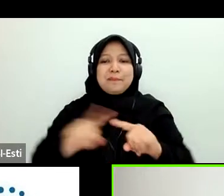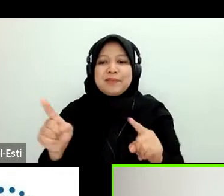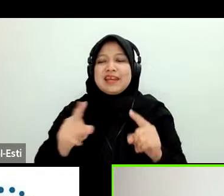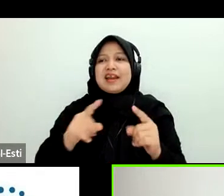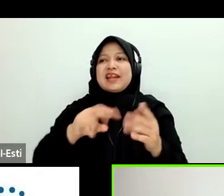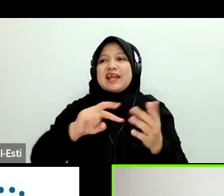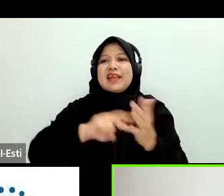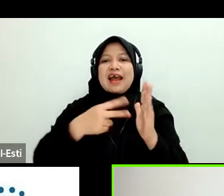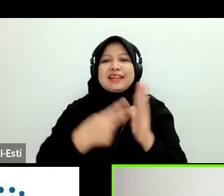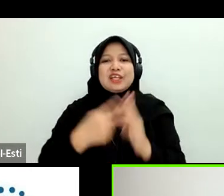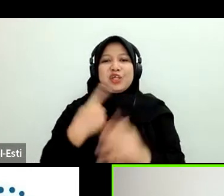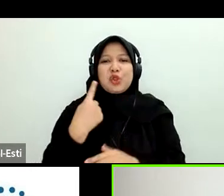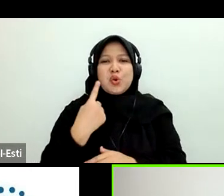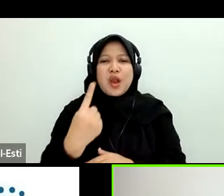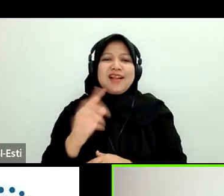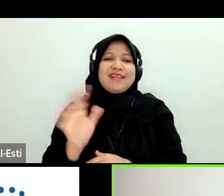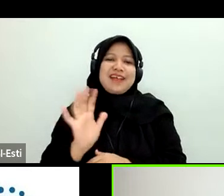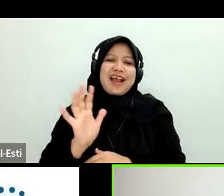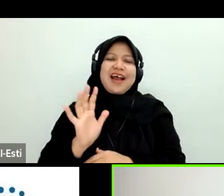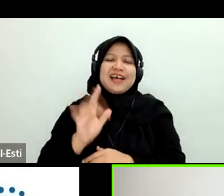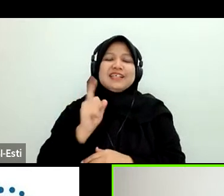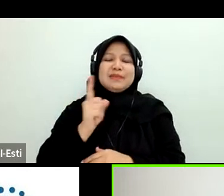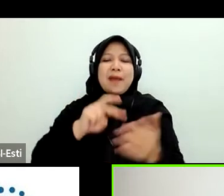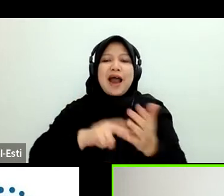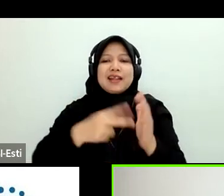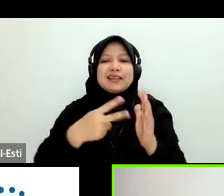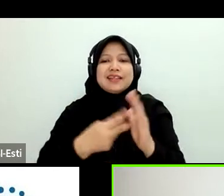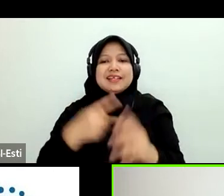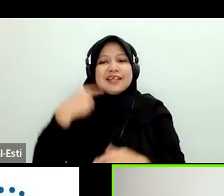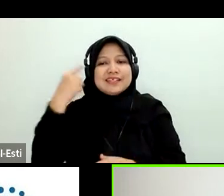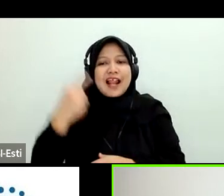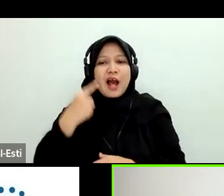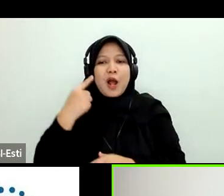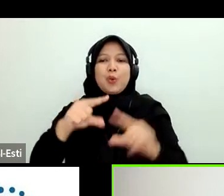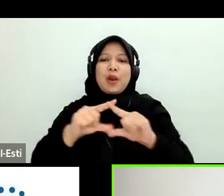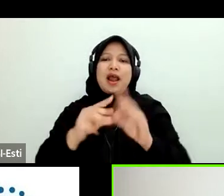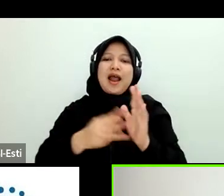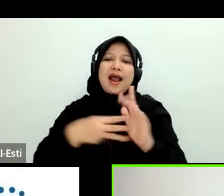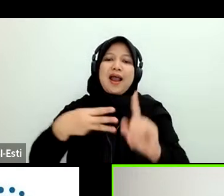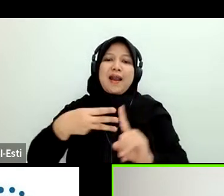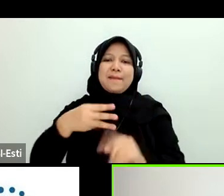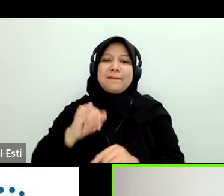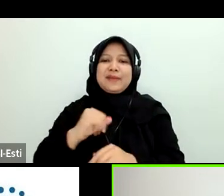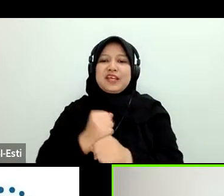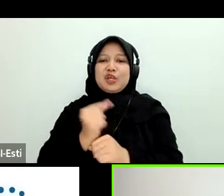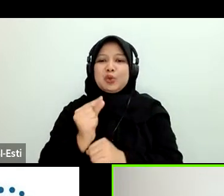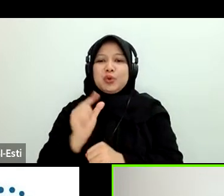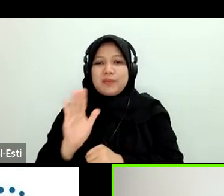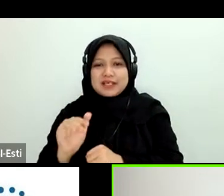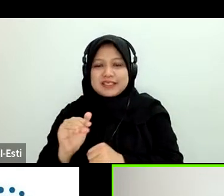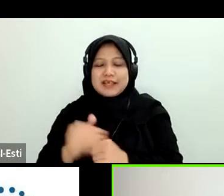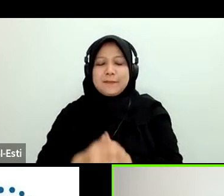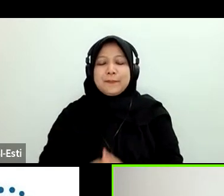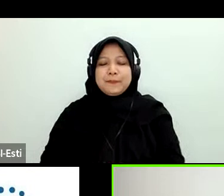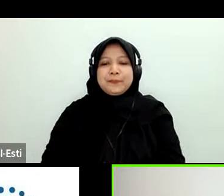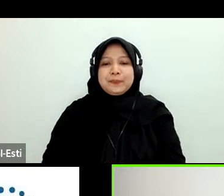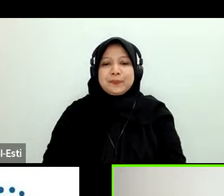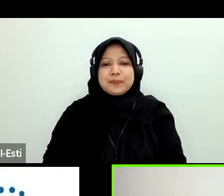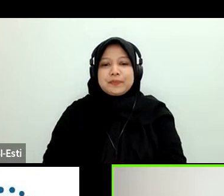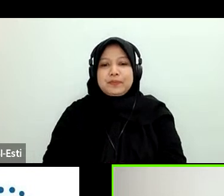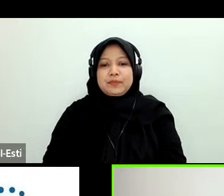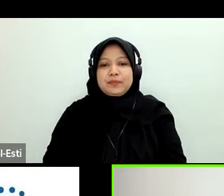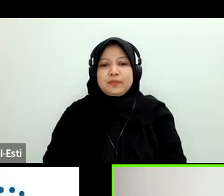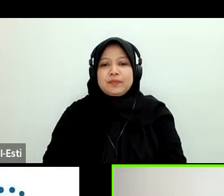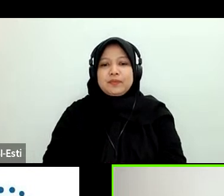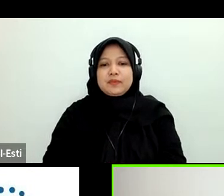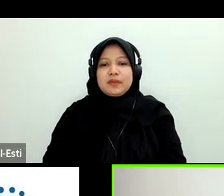ambigu dan kemudian menghadirkan problematika multitafsir atas teks hukum jadi disini mmm